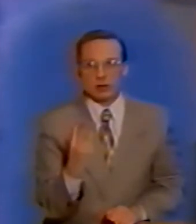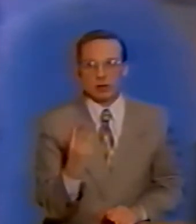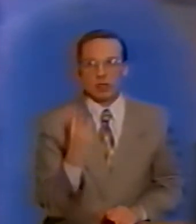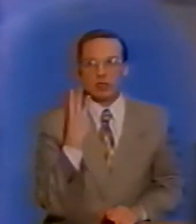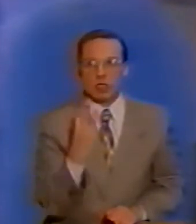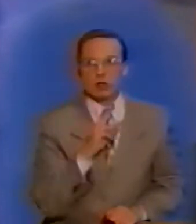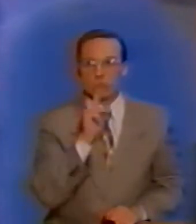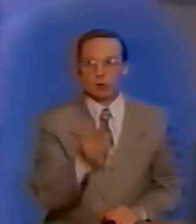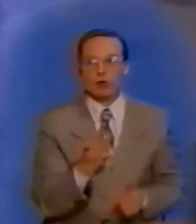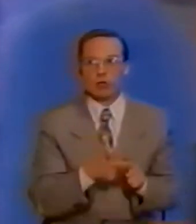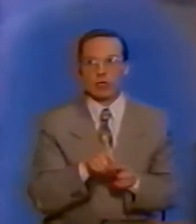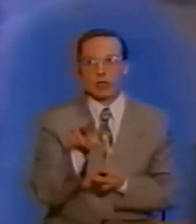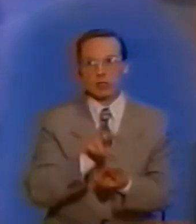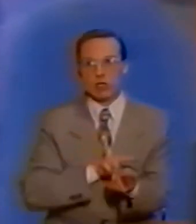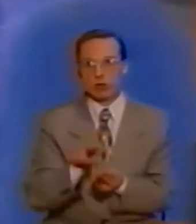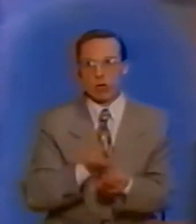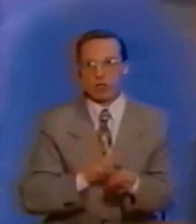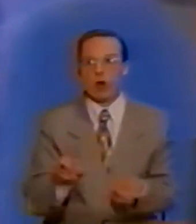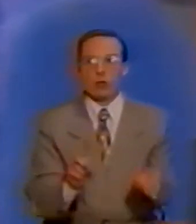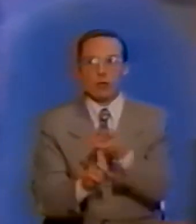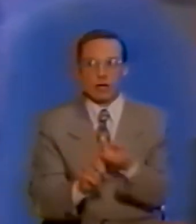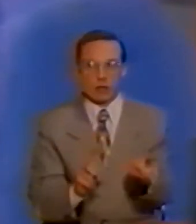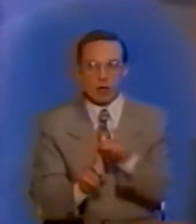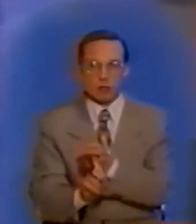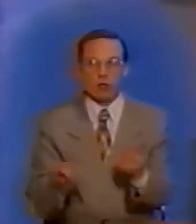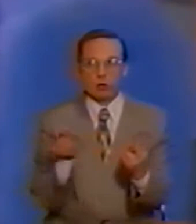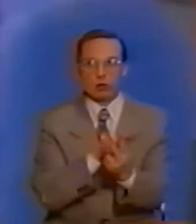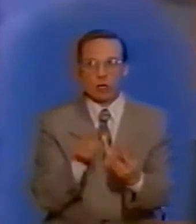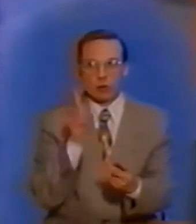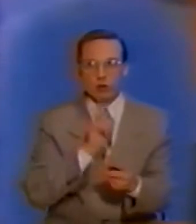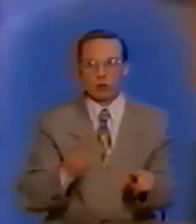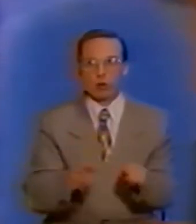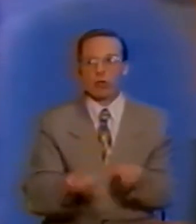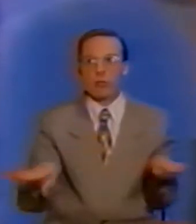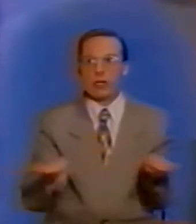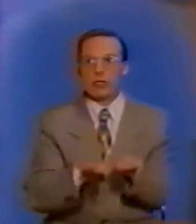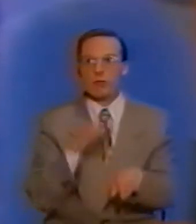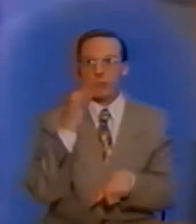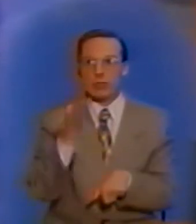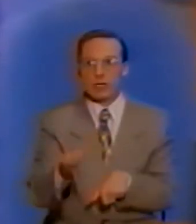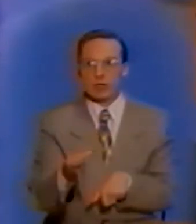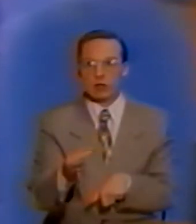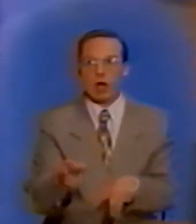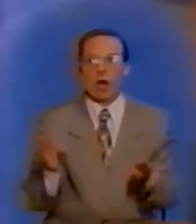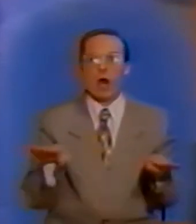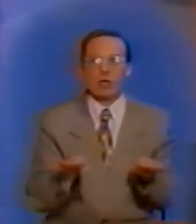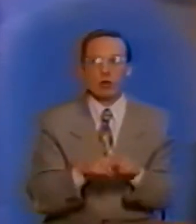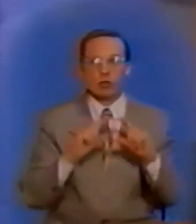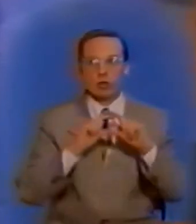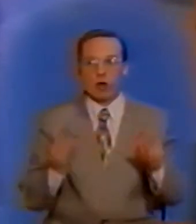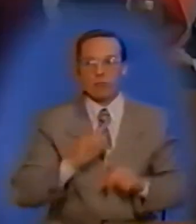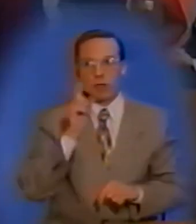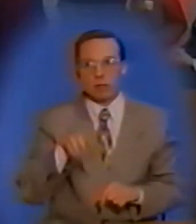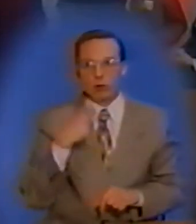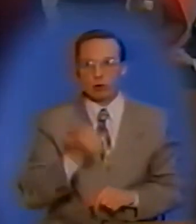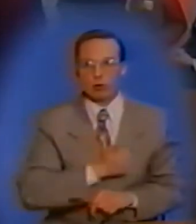tris skundus dėl seksualinio priekabiavimo. Kai tuo tarpu norėčiau tokį palyginimą pasakyti, Suomijoje analogiška tarnyba per metus